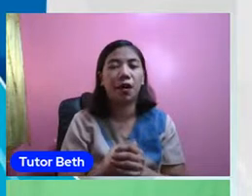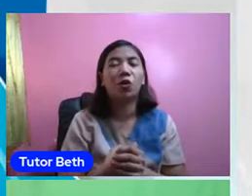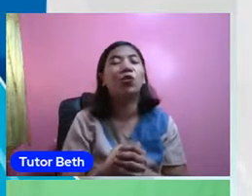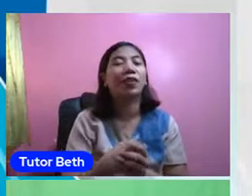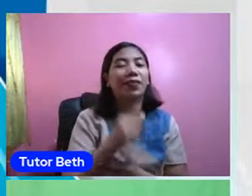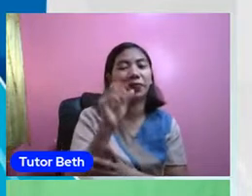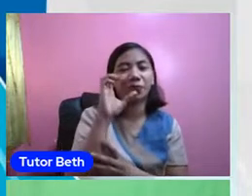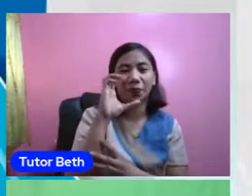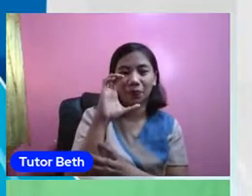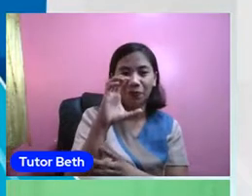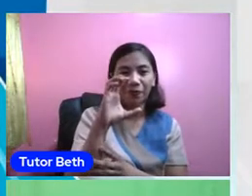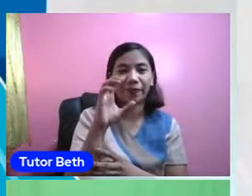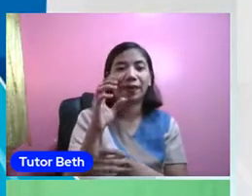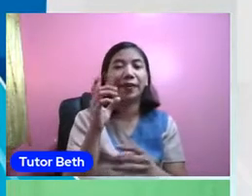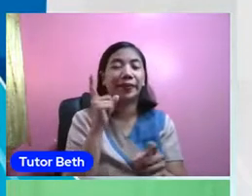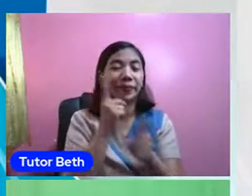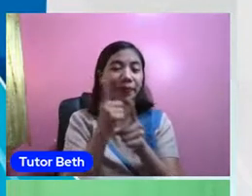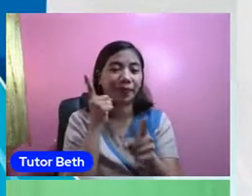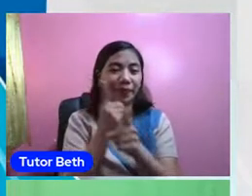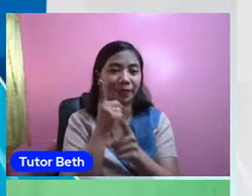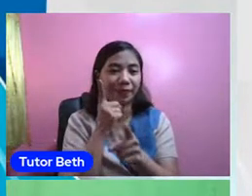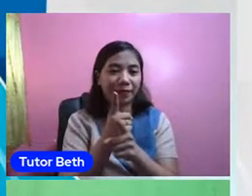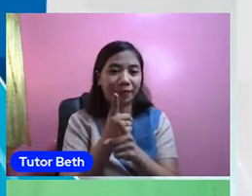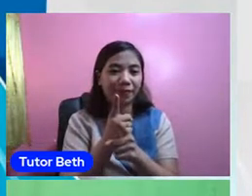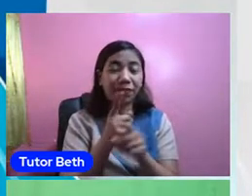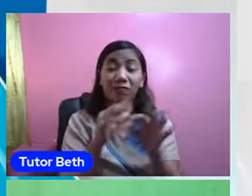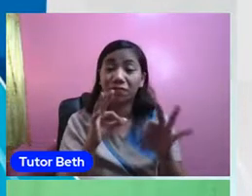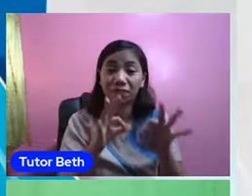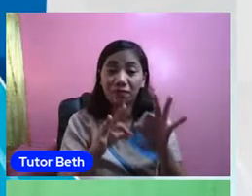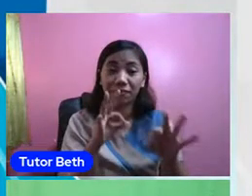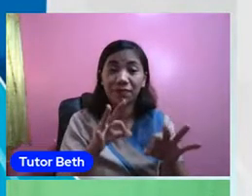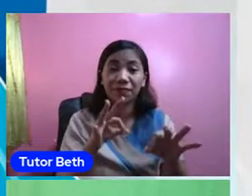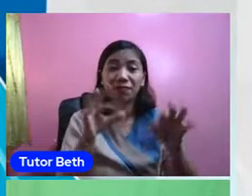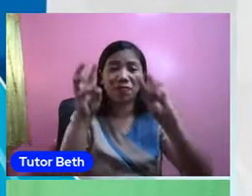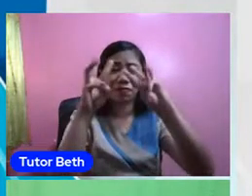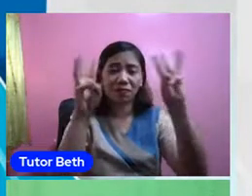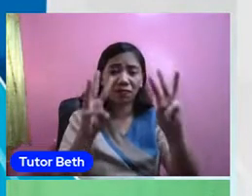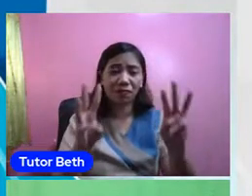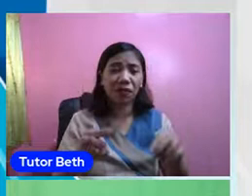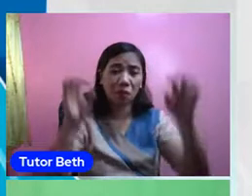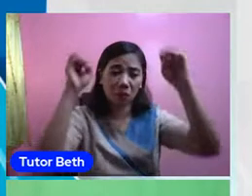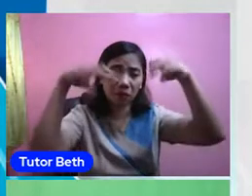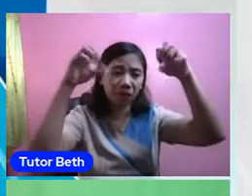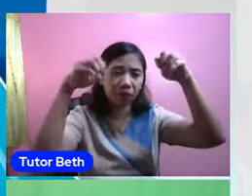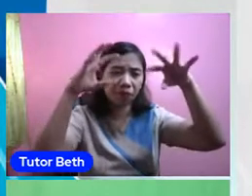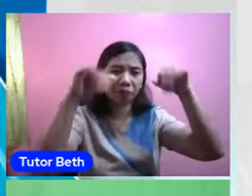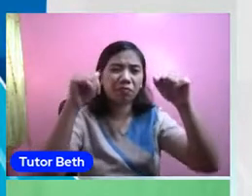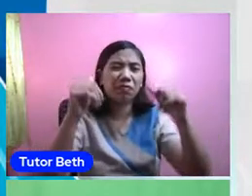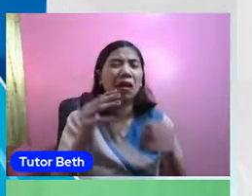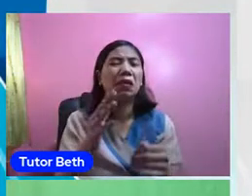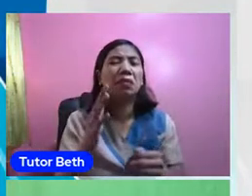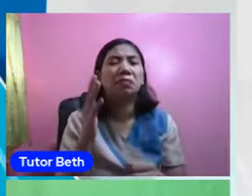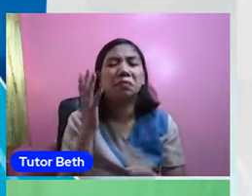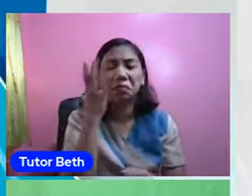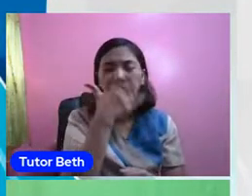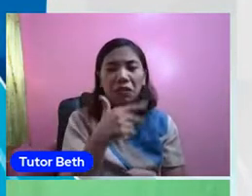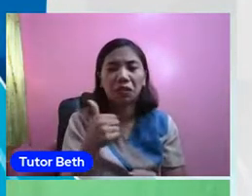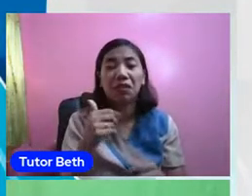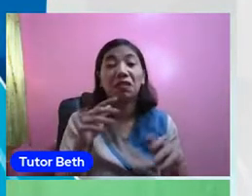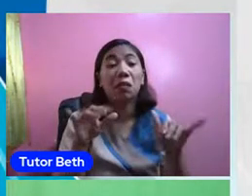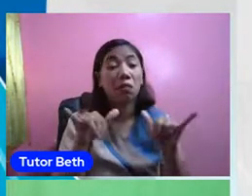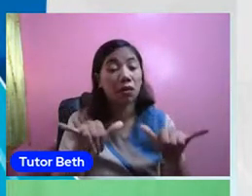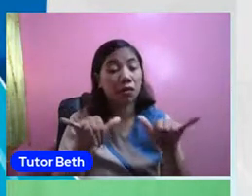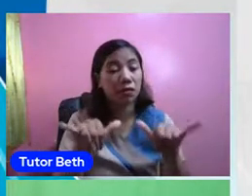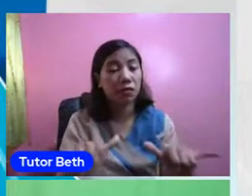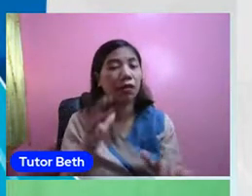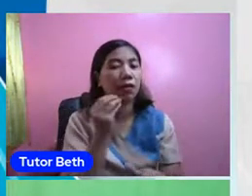Okay. Letter C. Kasi pagpanahon ng tag-ulan, mas maigi, mag-stay lang tayo sa loob ng bahay kasama